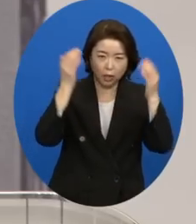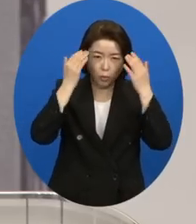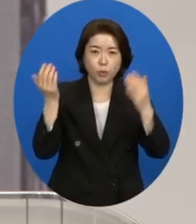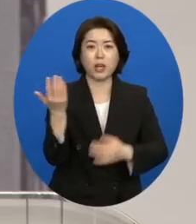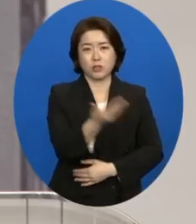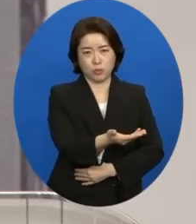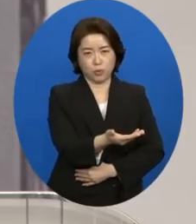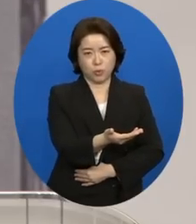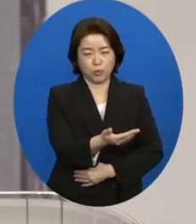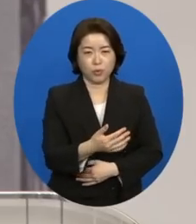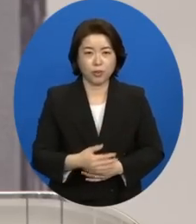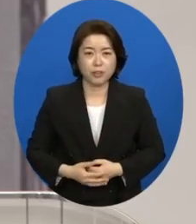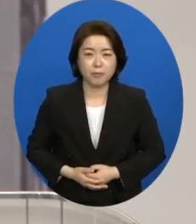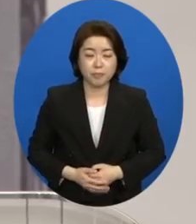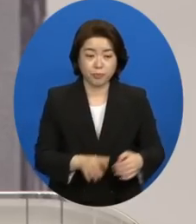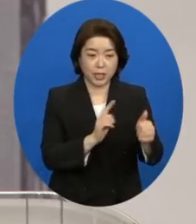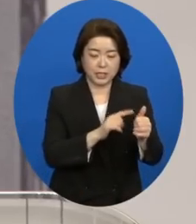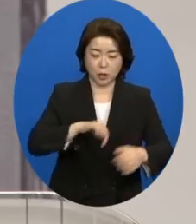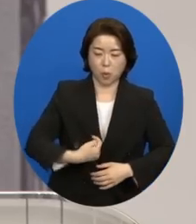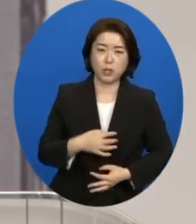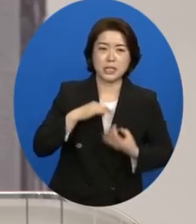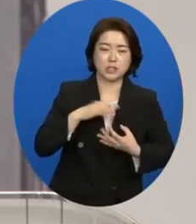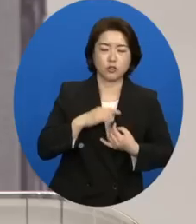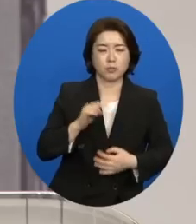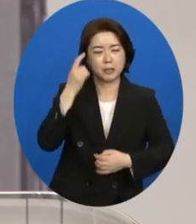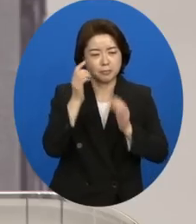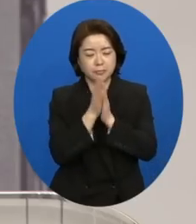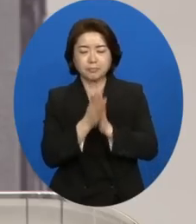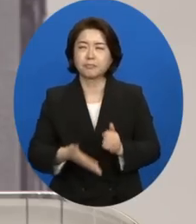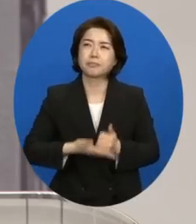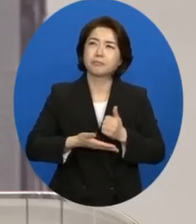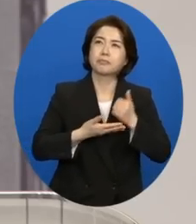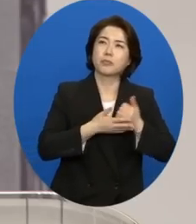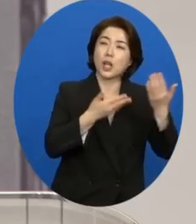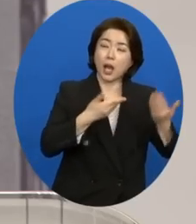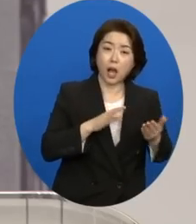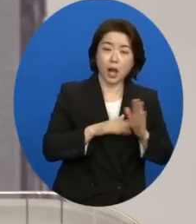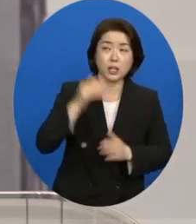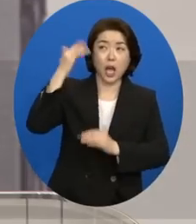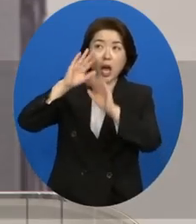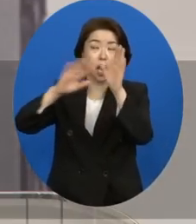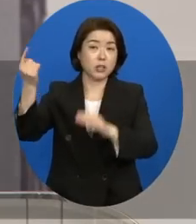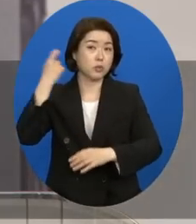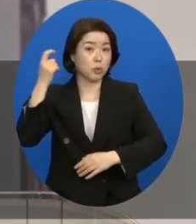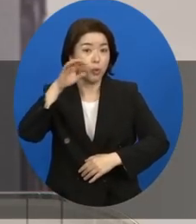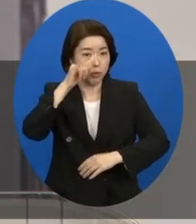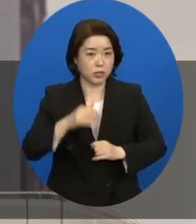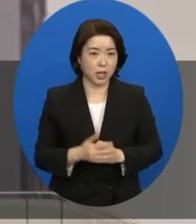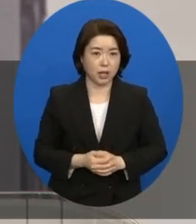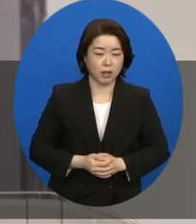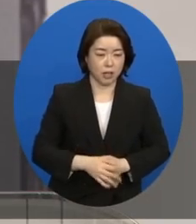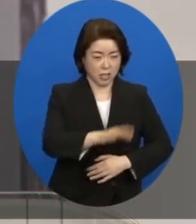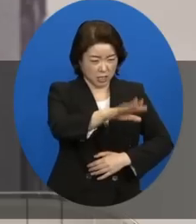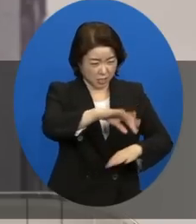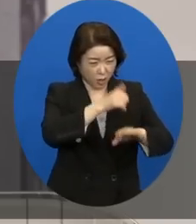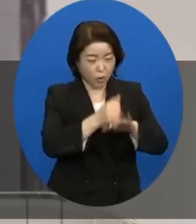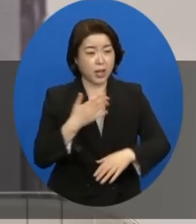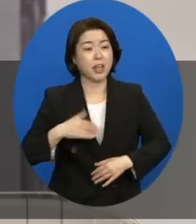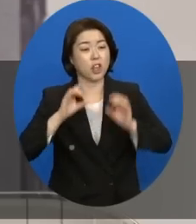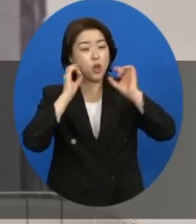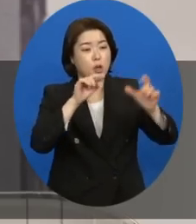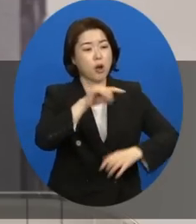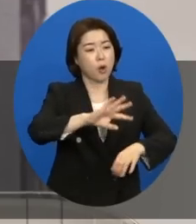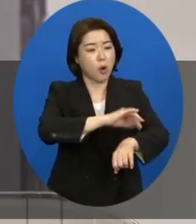고난이었습니다 그가 혼자 중얼거리며 자마자 천에 빠졌을 때 하늘에서 소리가 들려옵니다 31절에 누브가 네살 왕아 너에게 선언한다